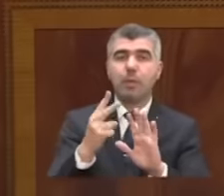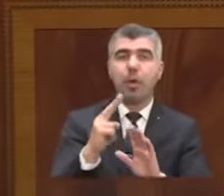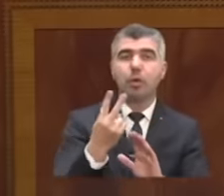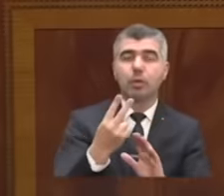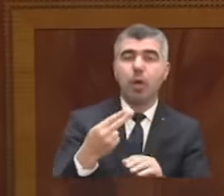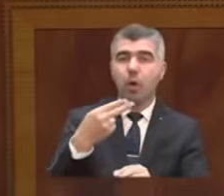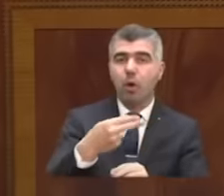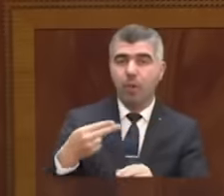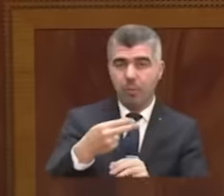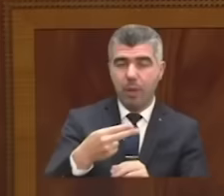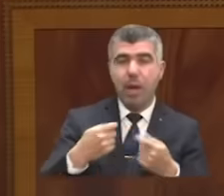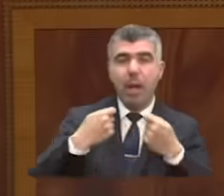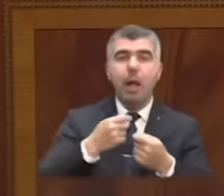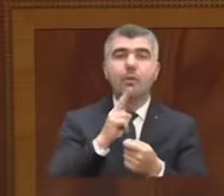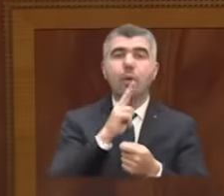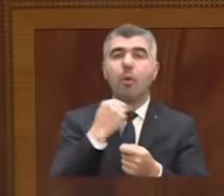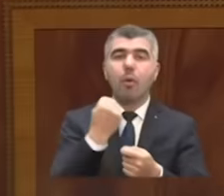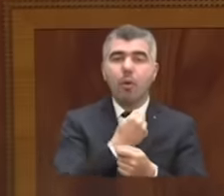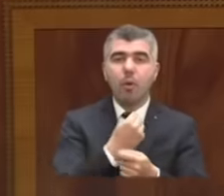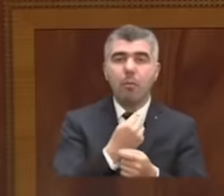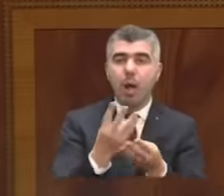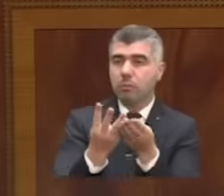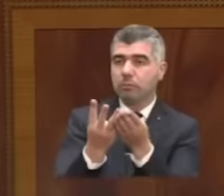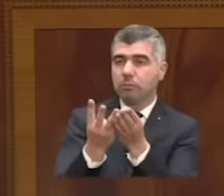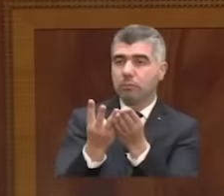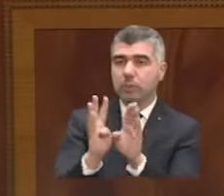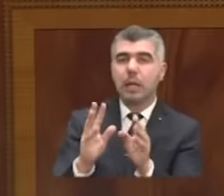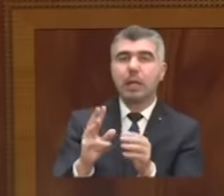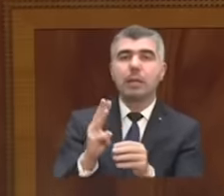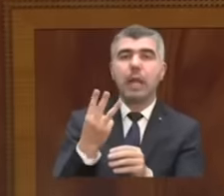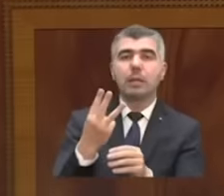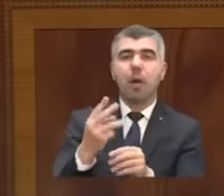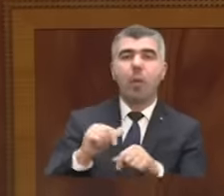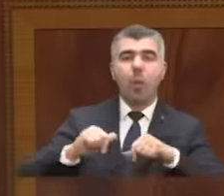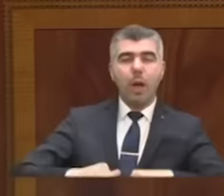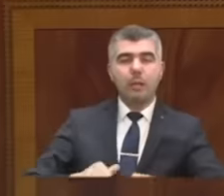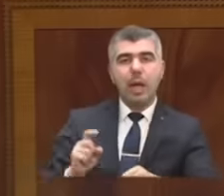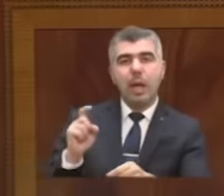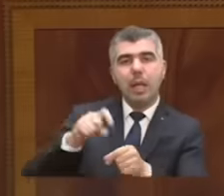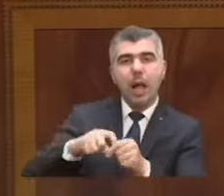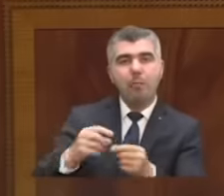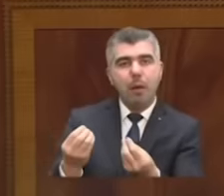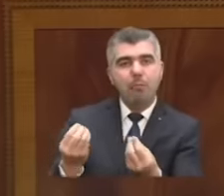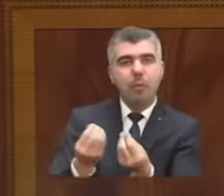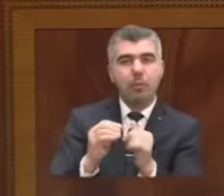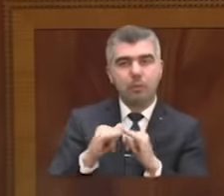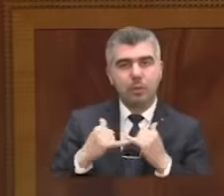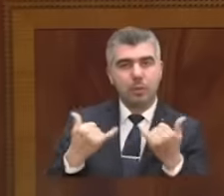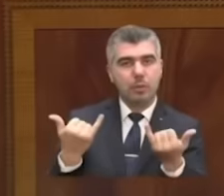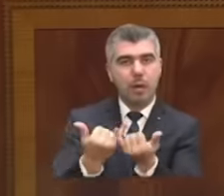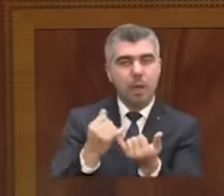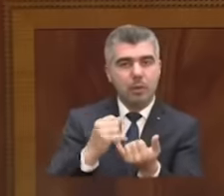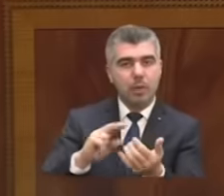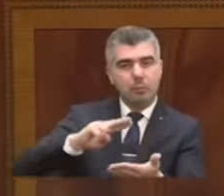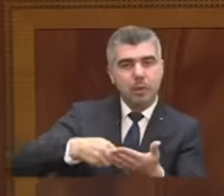يوم 27 نوفمبر 2023 للسيد رئيس الحكومة بحضور أعضاء اللجنة الثلاثية الوزارية مع النقابات